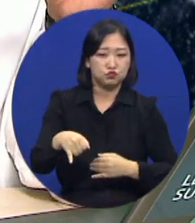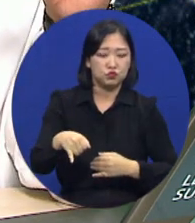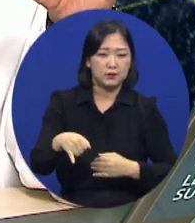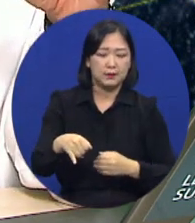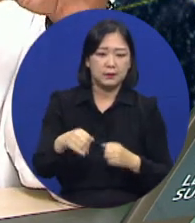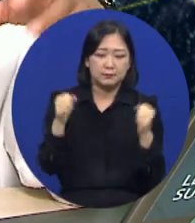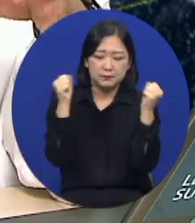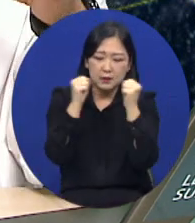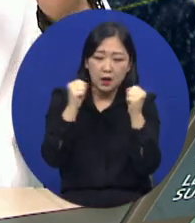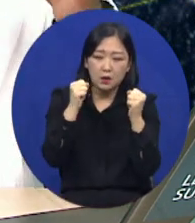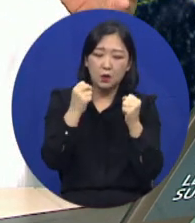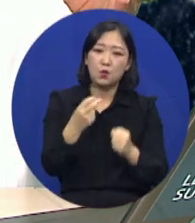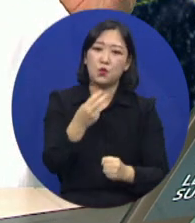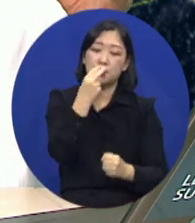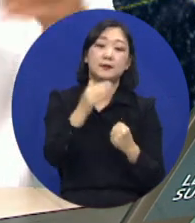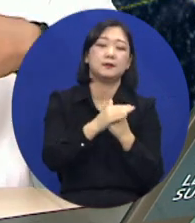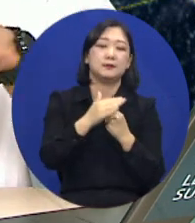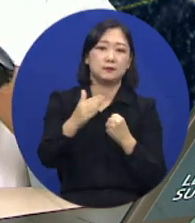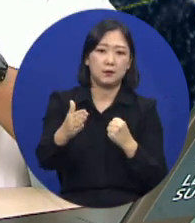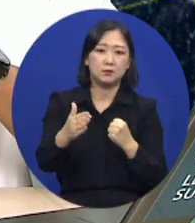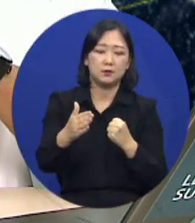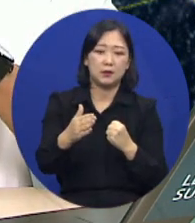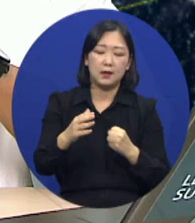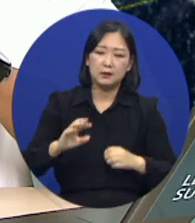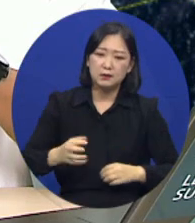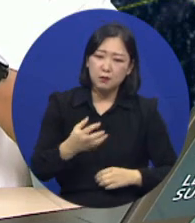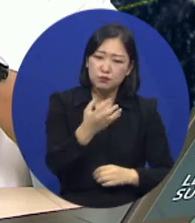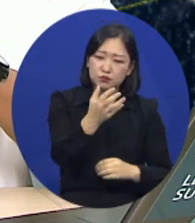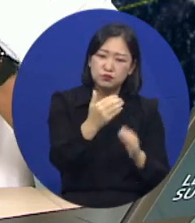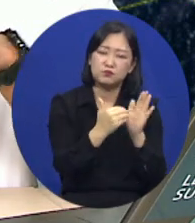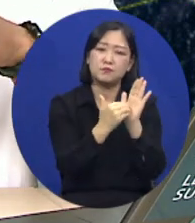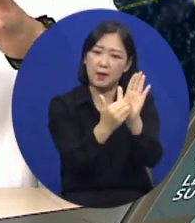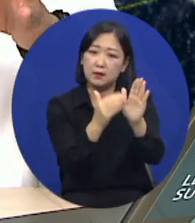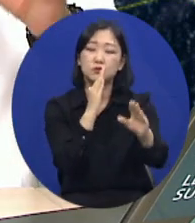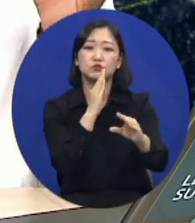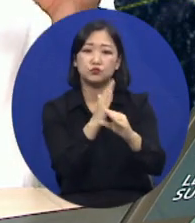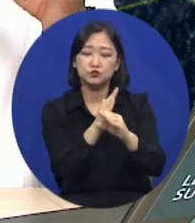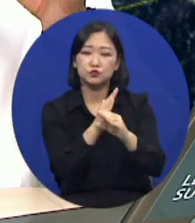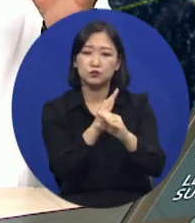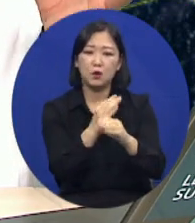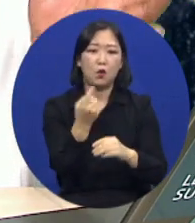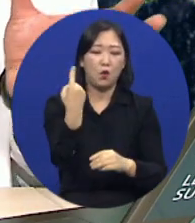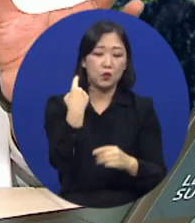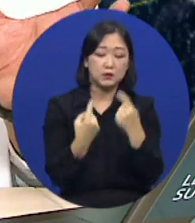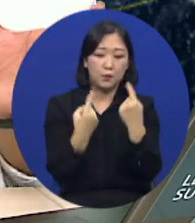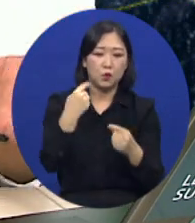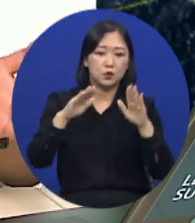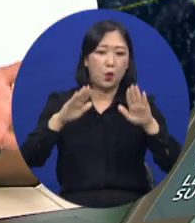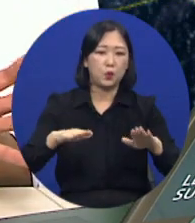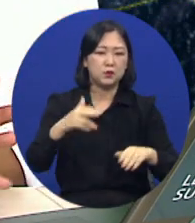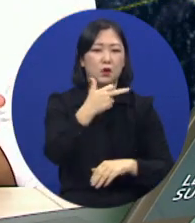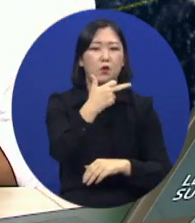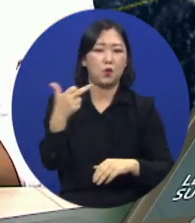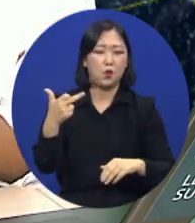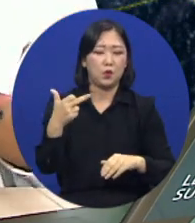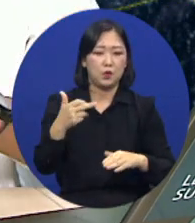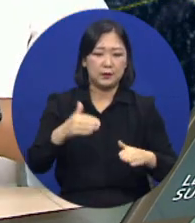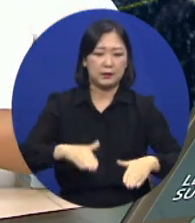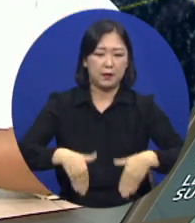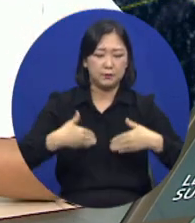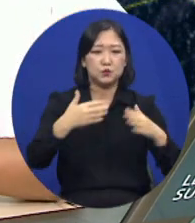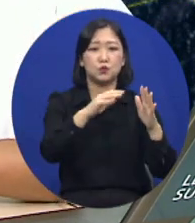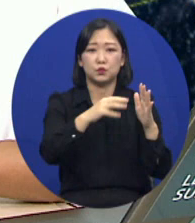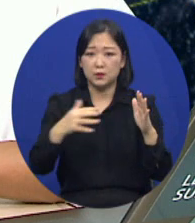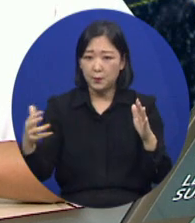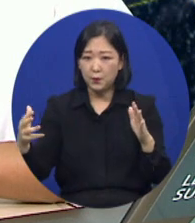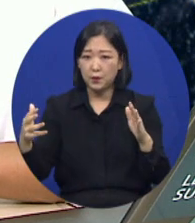찬 고기압 세력이 크다 보니까 네. 태풍의 북상을 사실 막고 있어서 이게 세력이 어제보다 오늘 더 커져서 남쪽으로 떠밀려